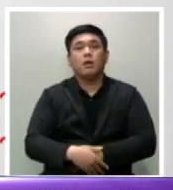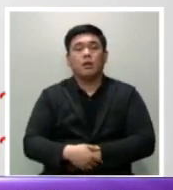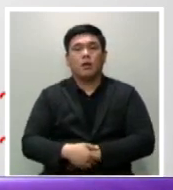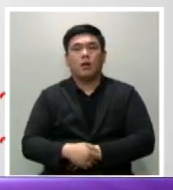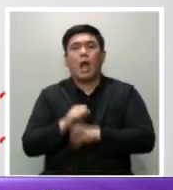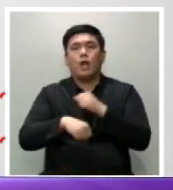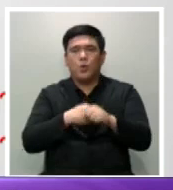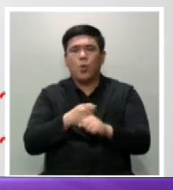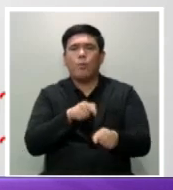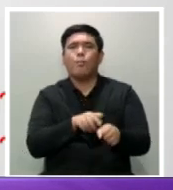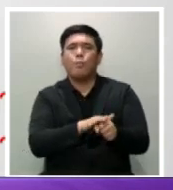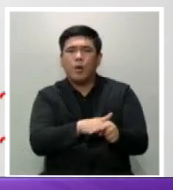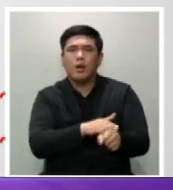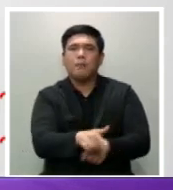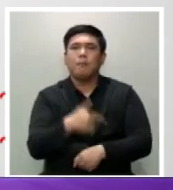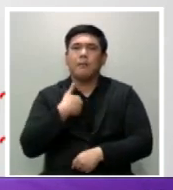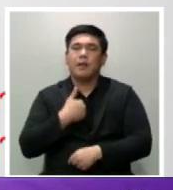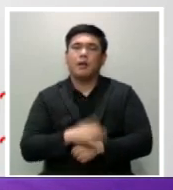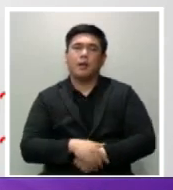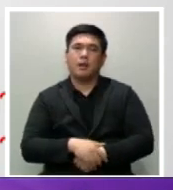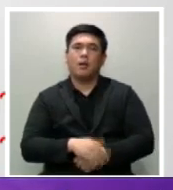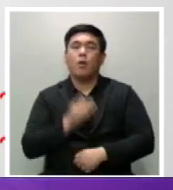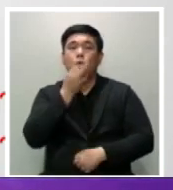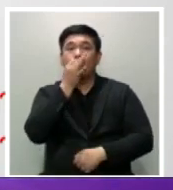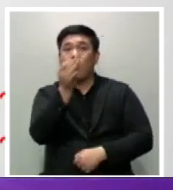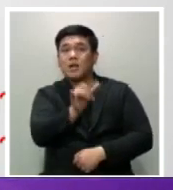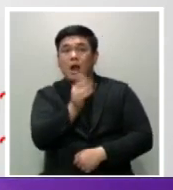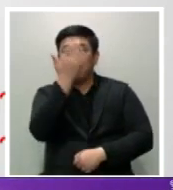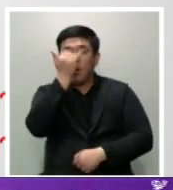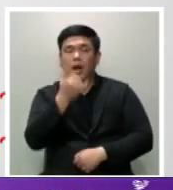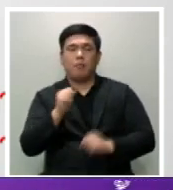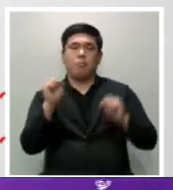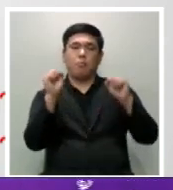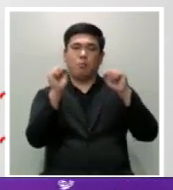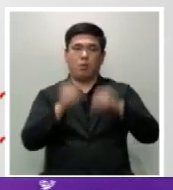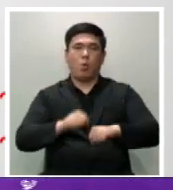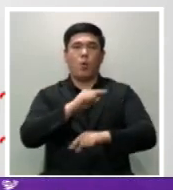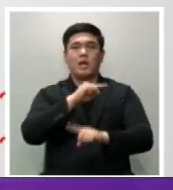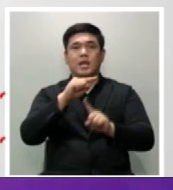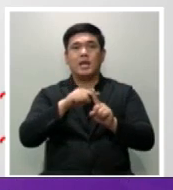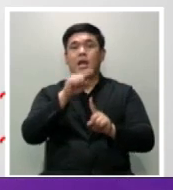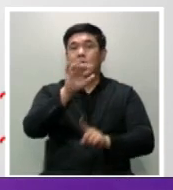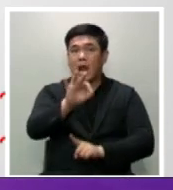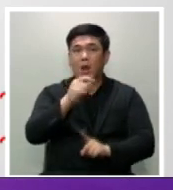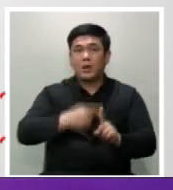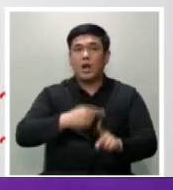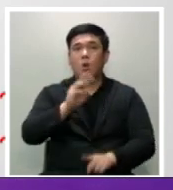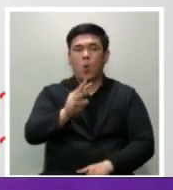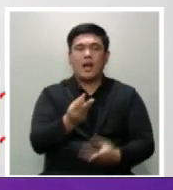ยังมีแต่จริงๆที่ไม่ฟ้องนั้นเกิดจากมติที่ประชุมในวันที่9มิถุนาครับว่าอย่าเพิ่ง